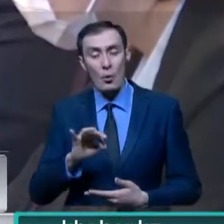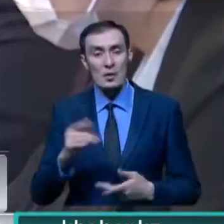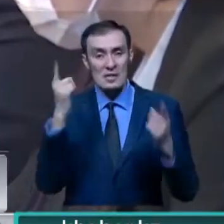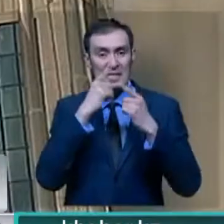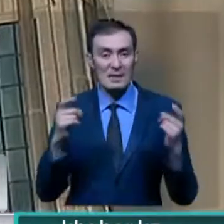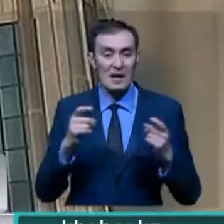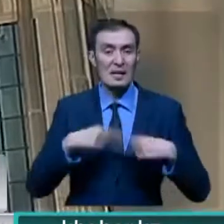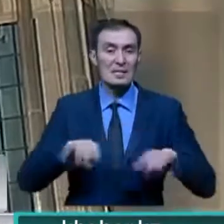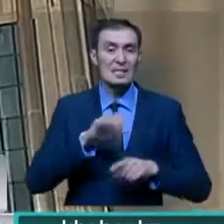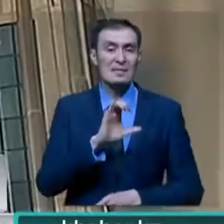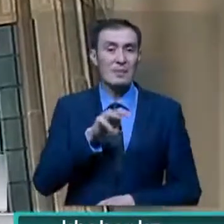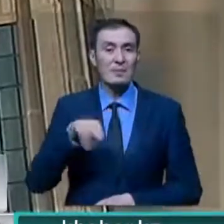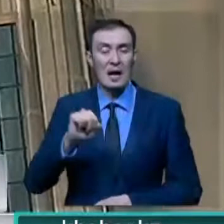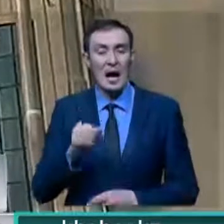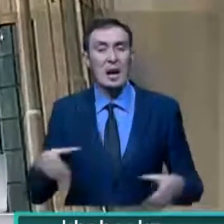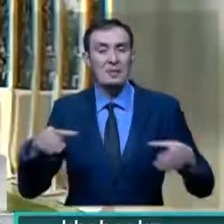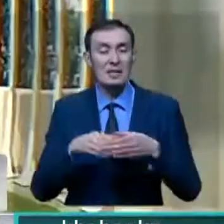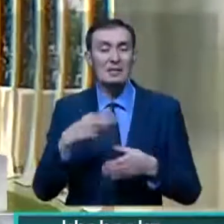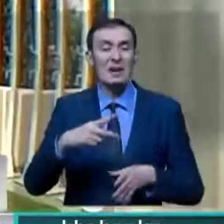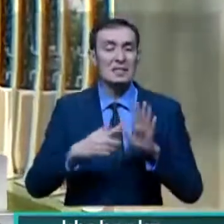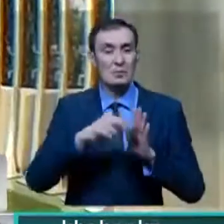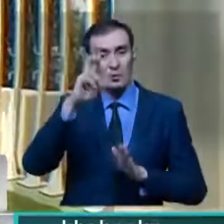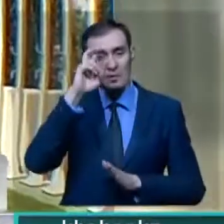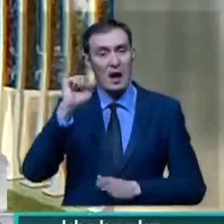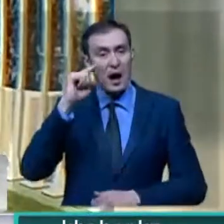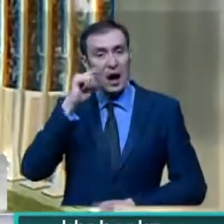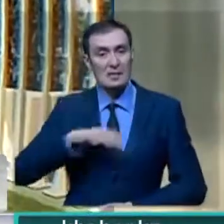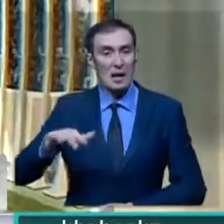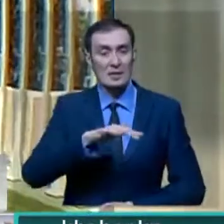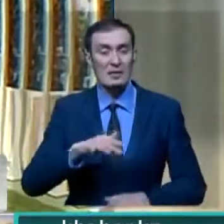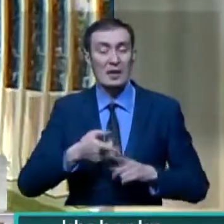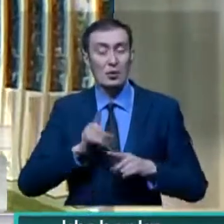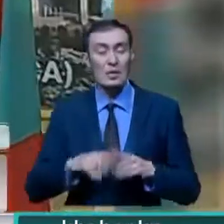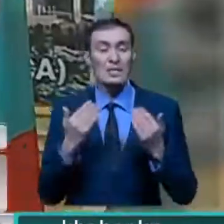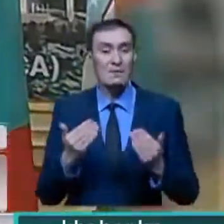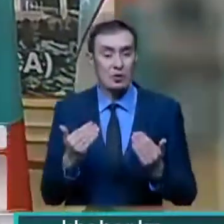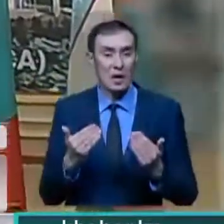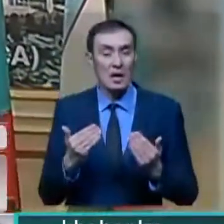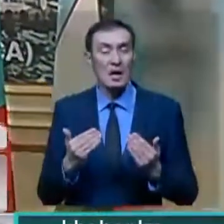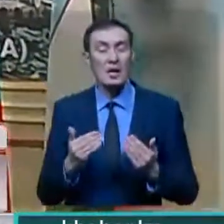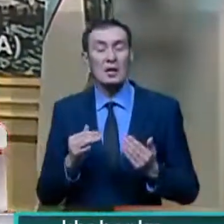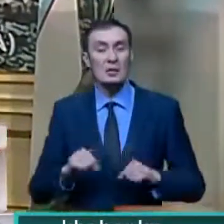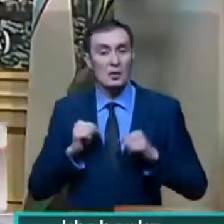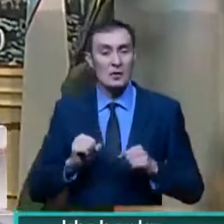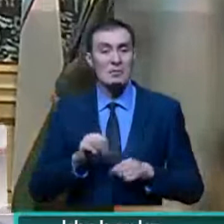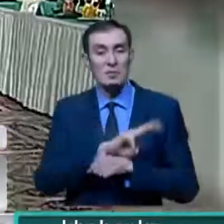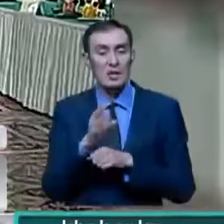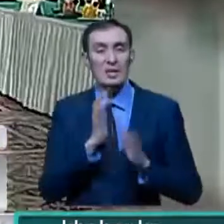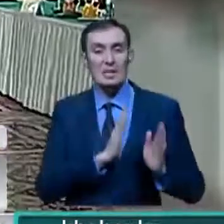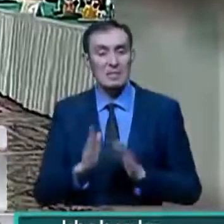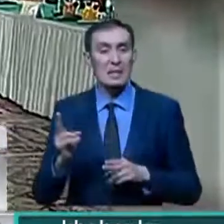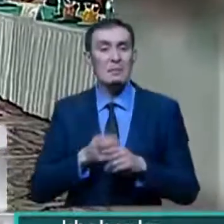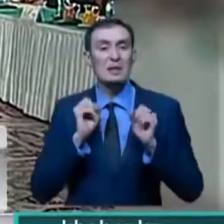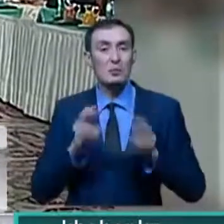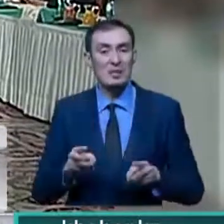svm да тем самым объединив 27 стран азиатского континента который сегодня борются за обеспечение стабильности и безопасности